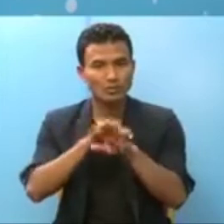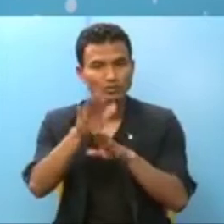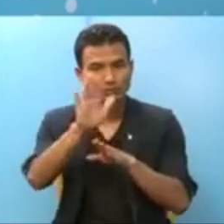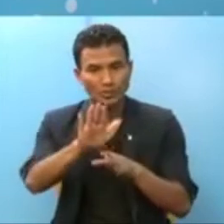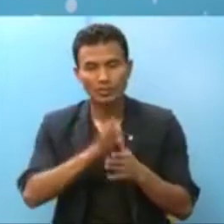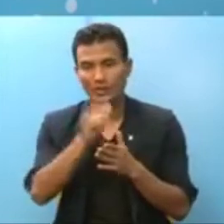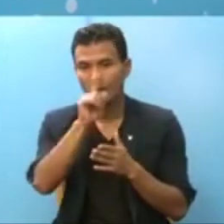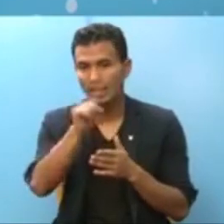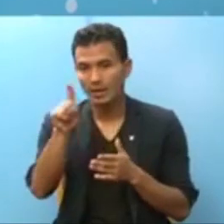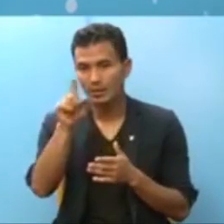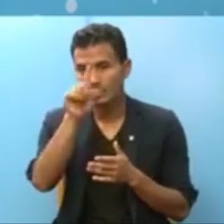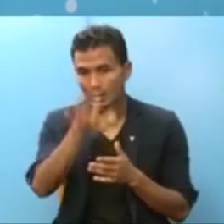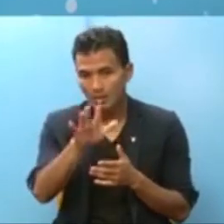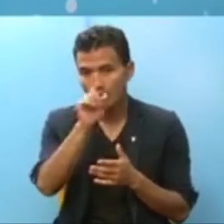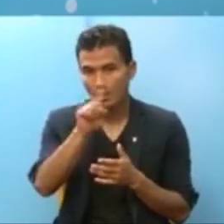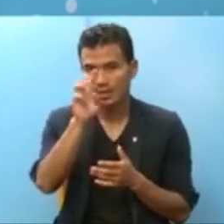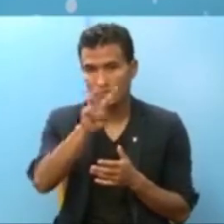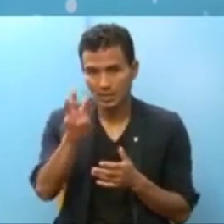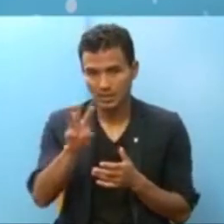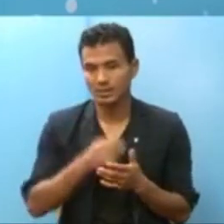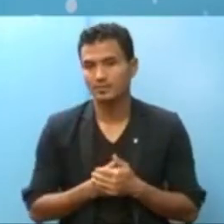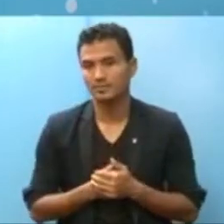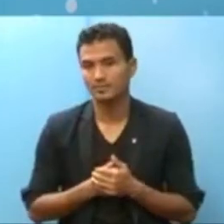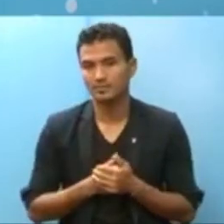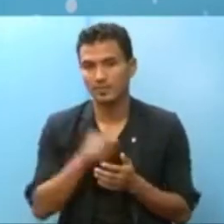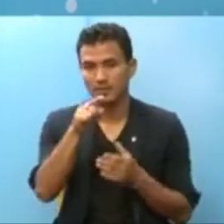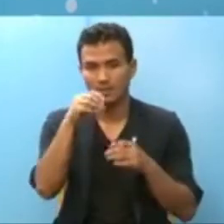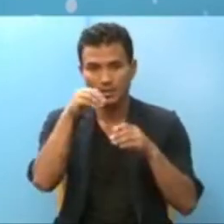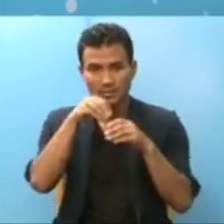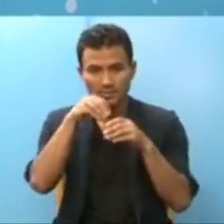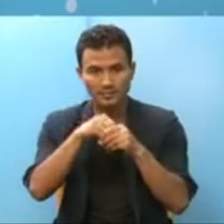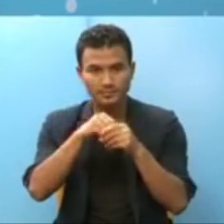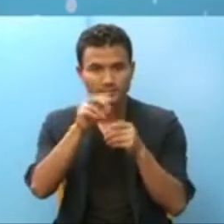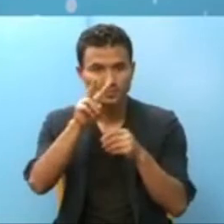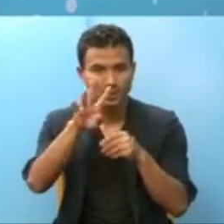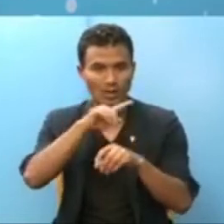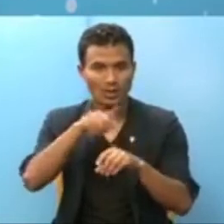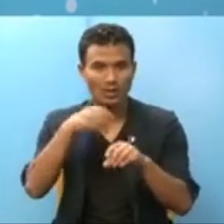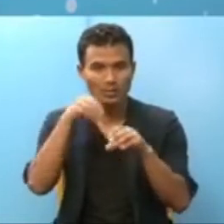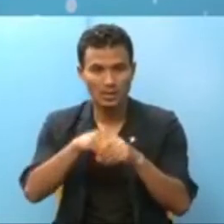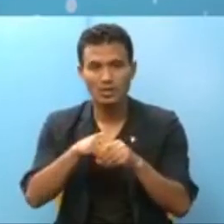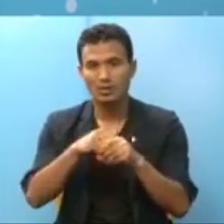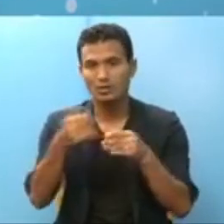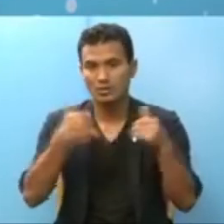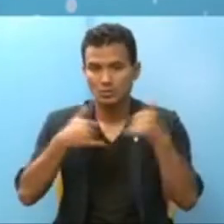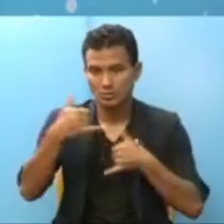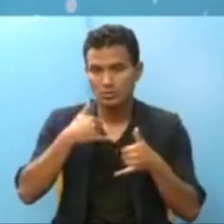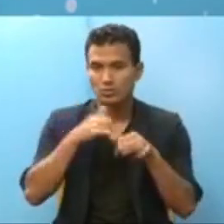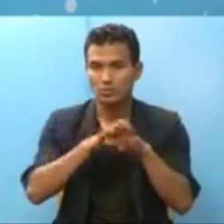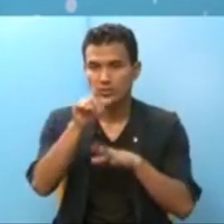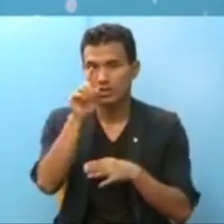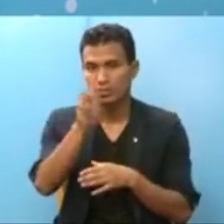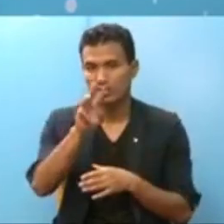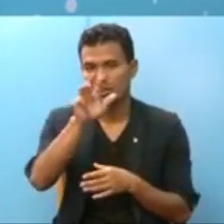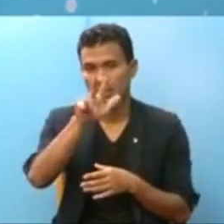एक आरे से पॉंद्र रा एक आरे से तेतिस तेस मां गएको चाववीस घंटा मां जम्मा कॉल एक